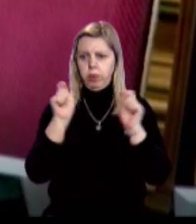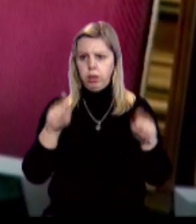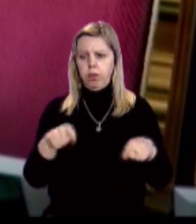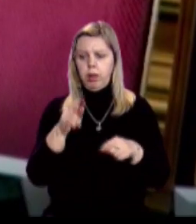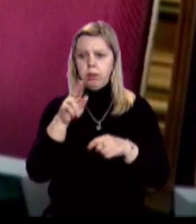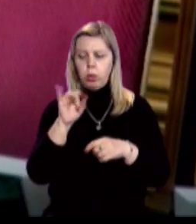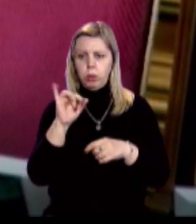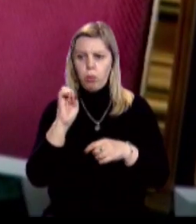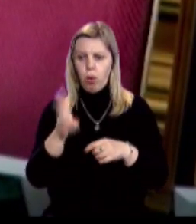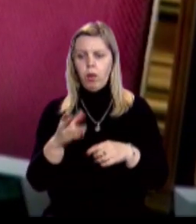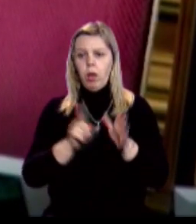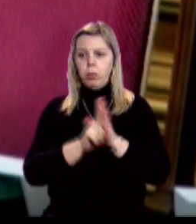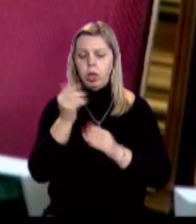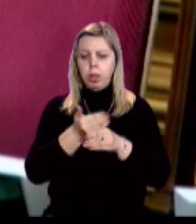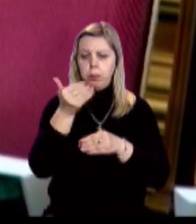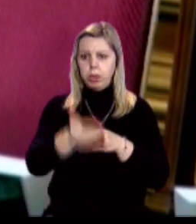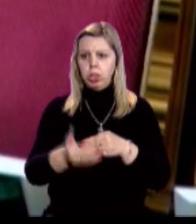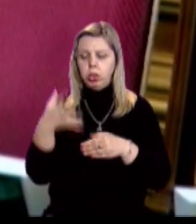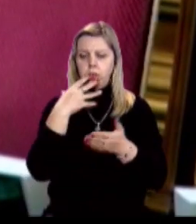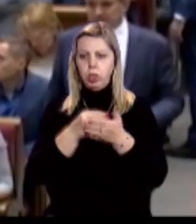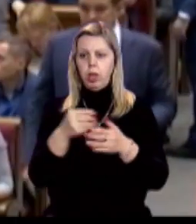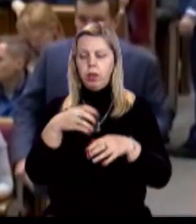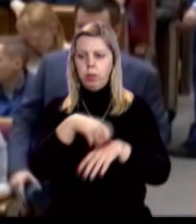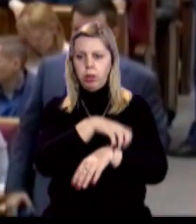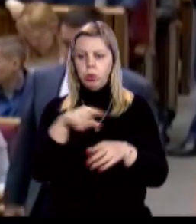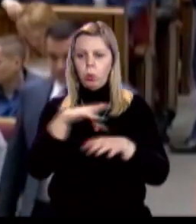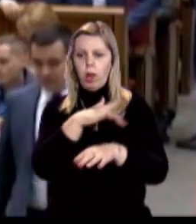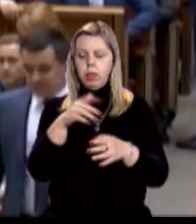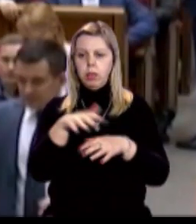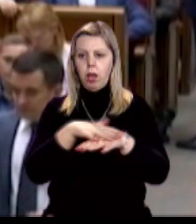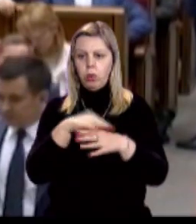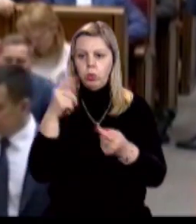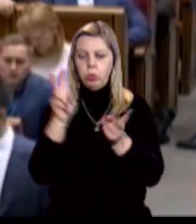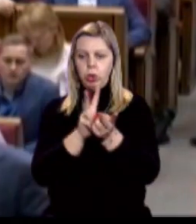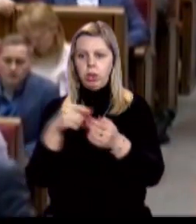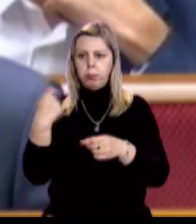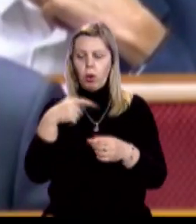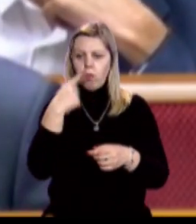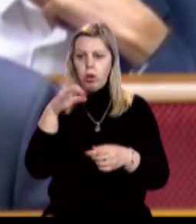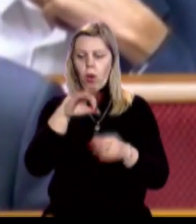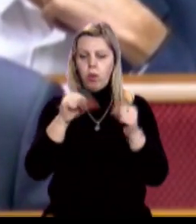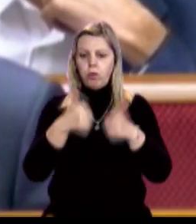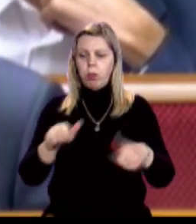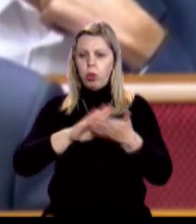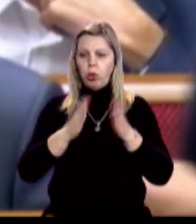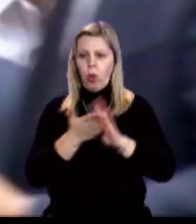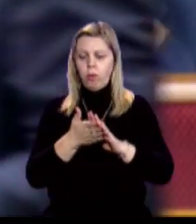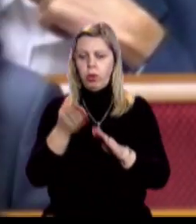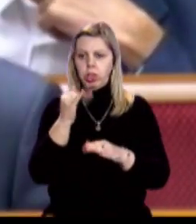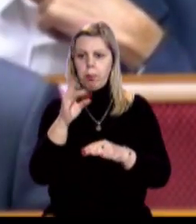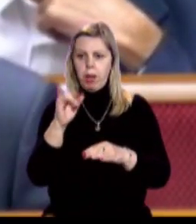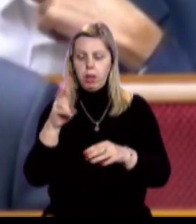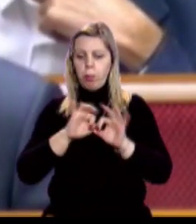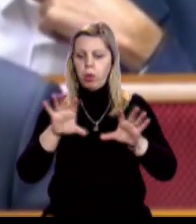спікер Дмитро Разумков. Почали пізніше, бо зі своєю фракцією «Слуга народу» зустрічався президент. Говорили про формулу Штайнмаєра. Щоправда,